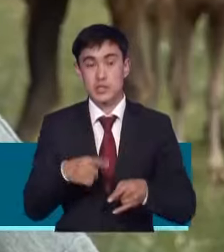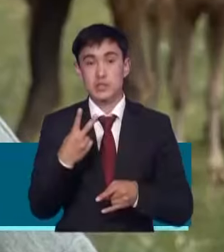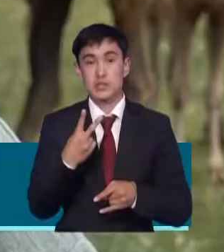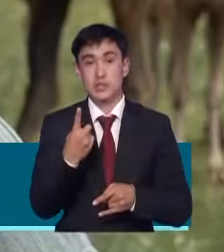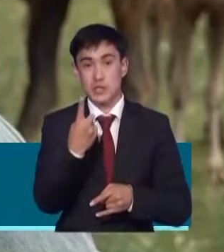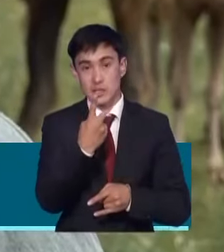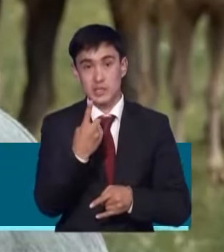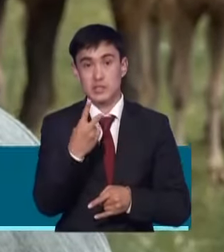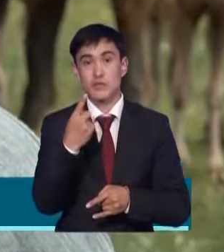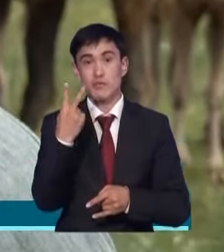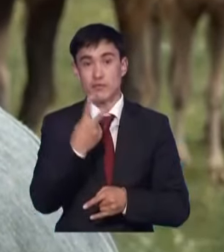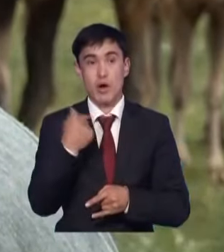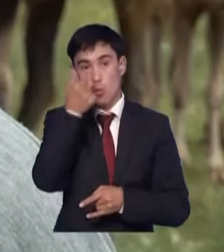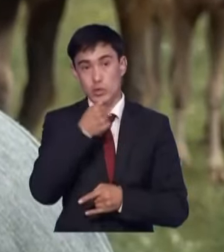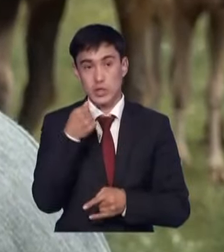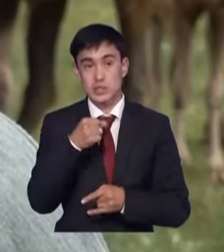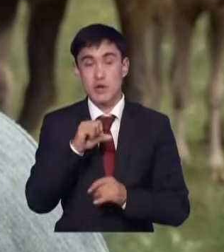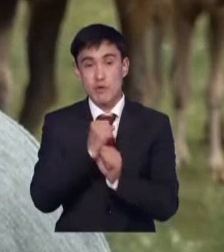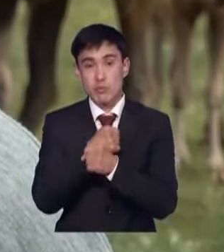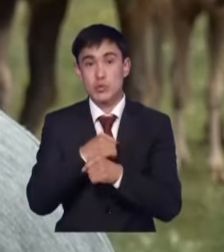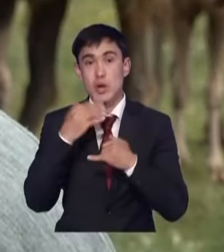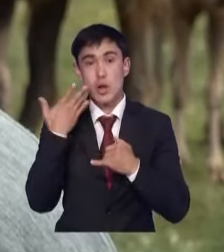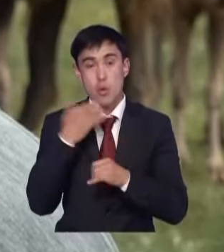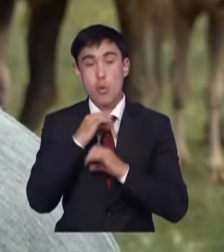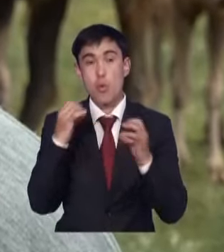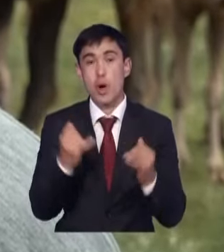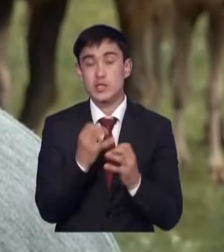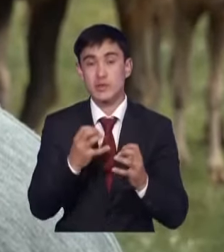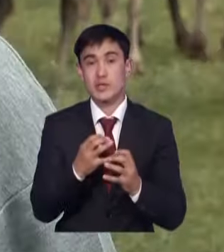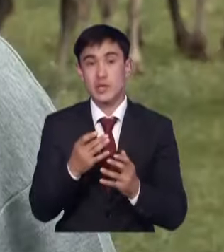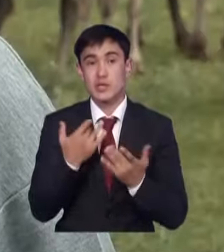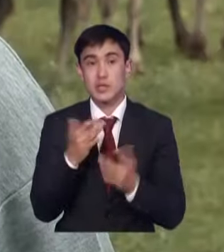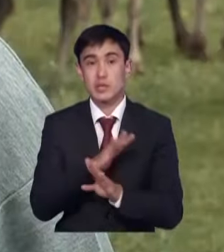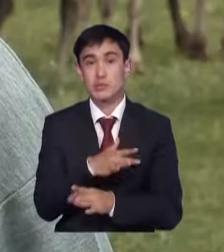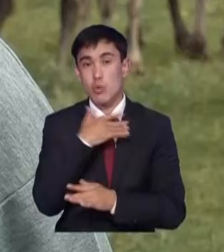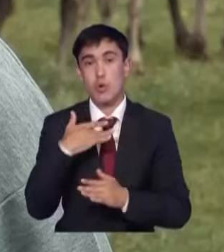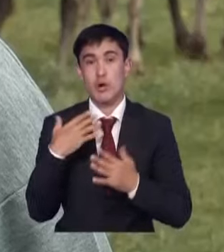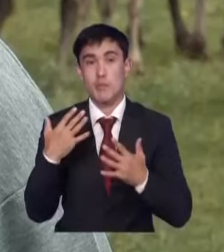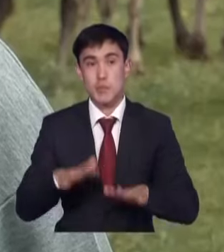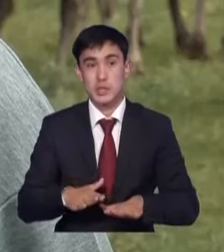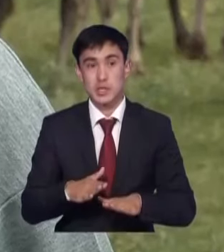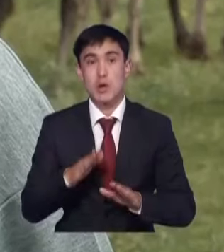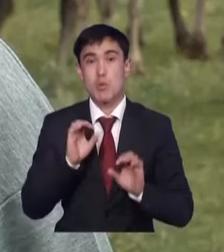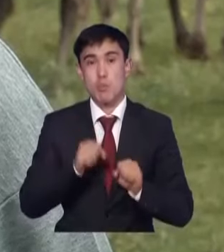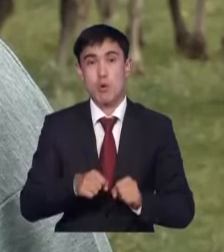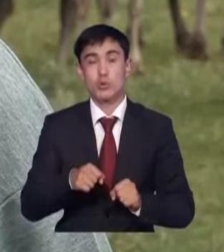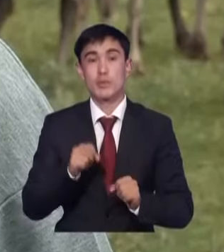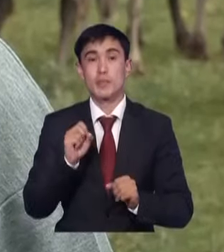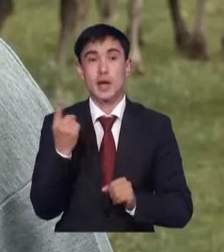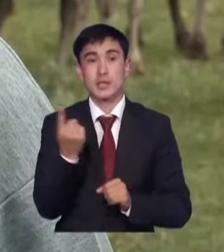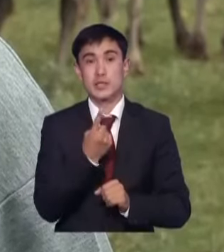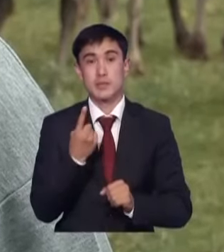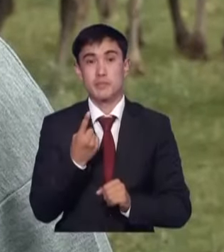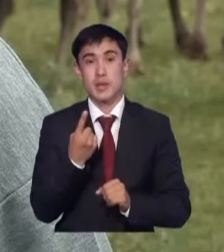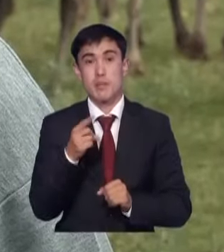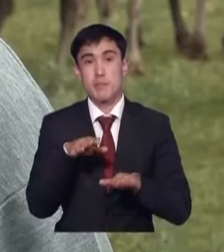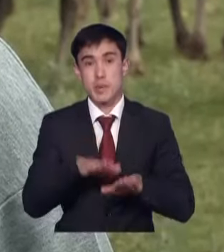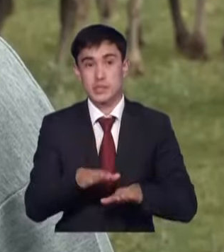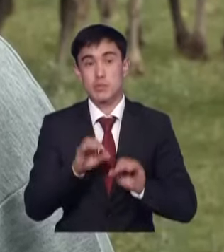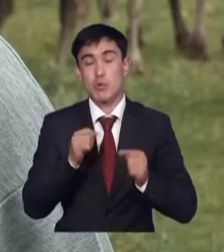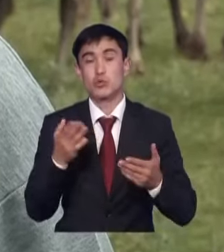2 года. За верблюдами очень легко ухаживать. Им не требуется много места, и эти величественные животные способны обходиться даже одним небольшим пятачком,